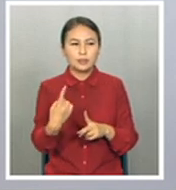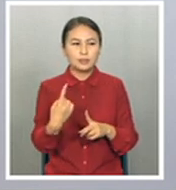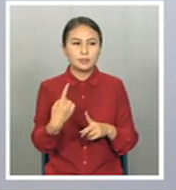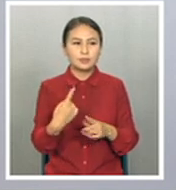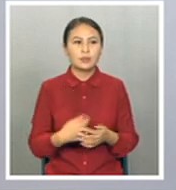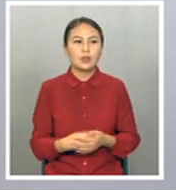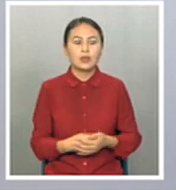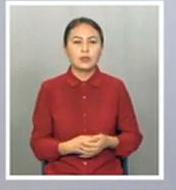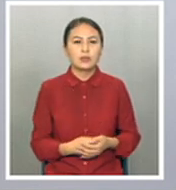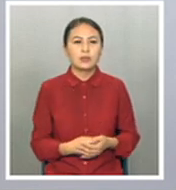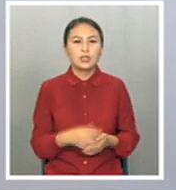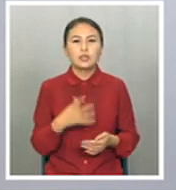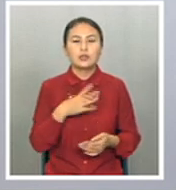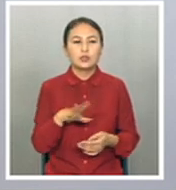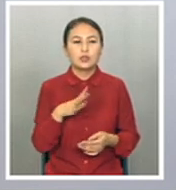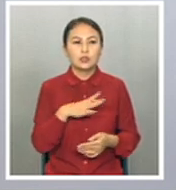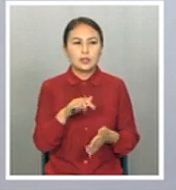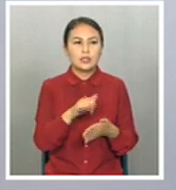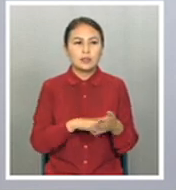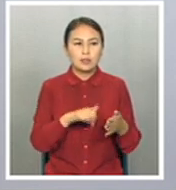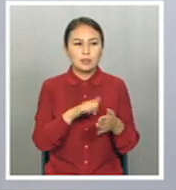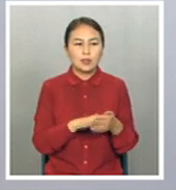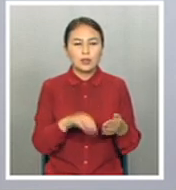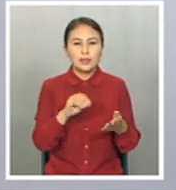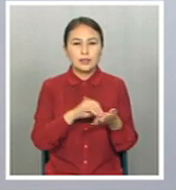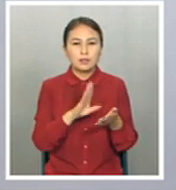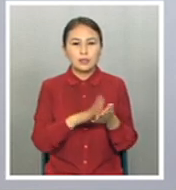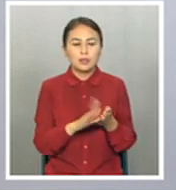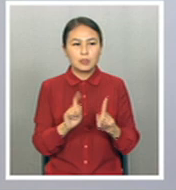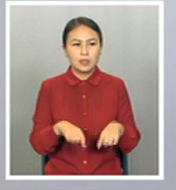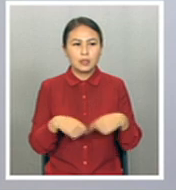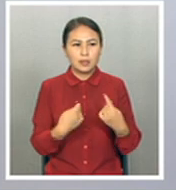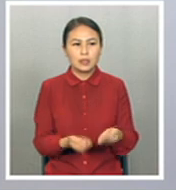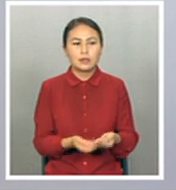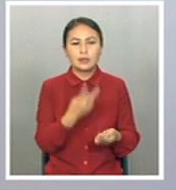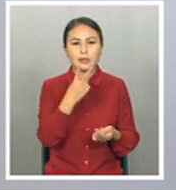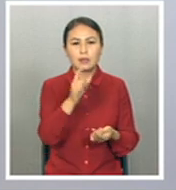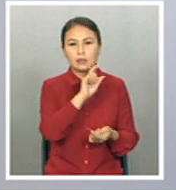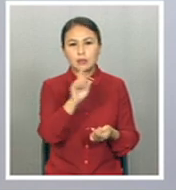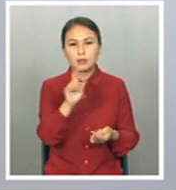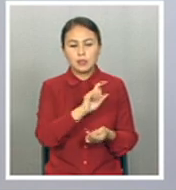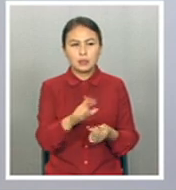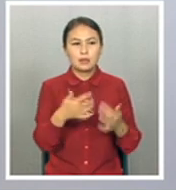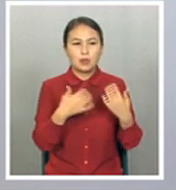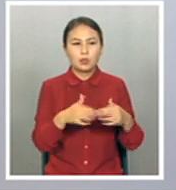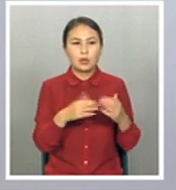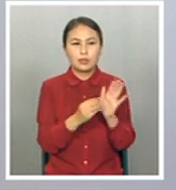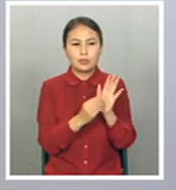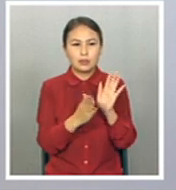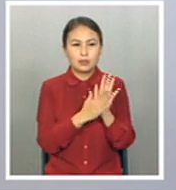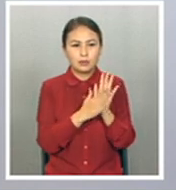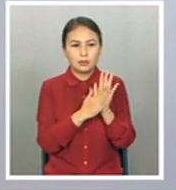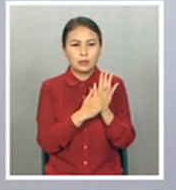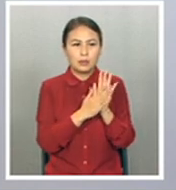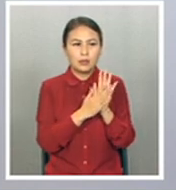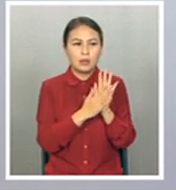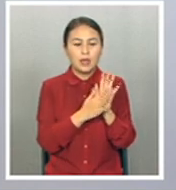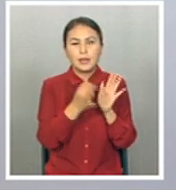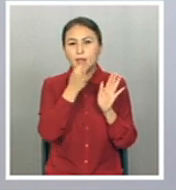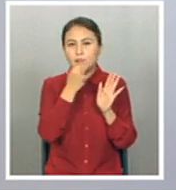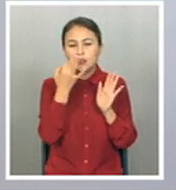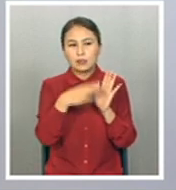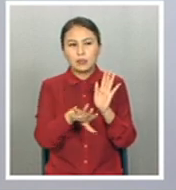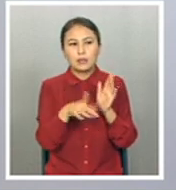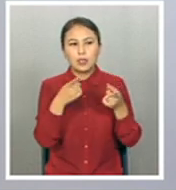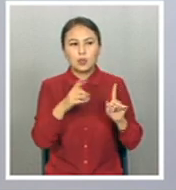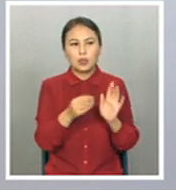жазамыз. Не үшін? Себебі есепте берілген екі тізбектес натурал сан. Яғни кезген натурал санды